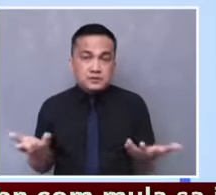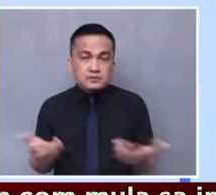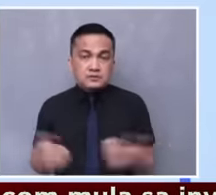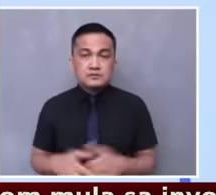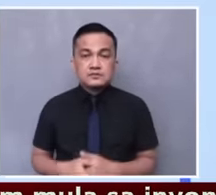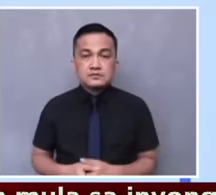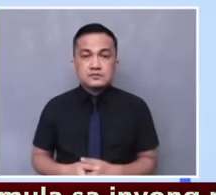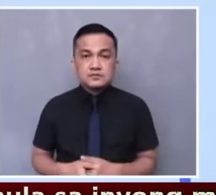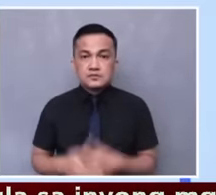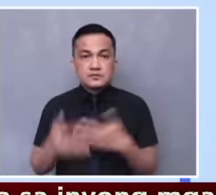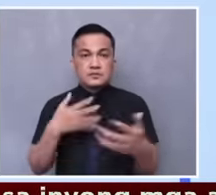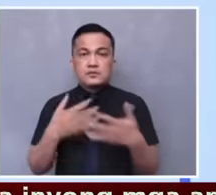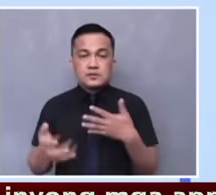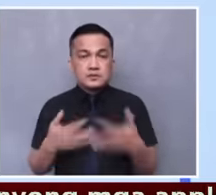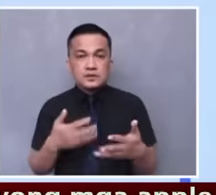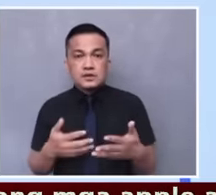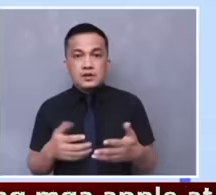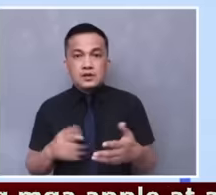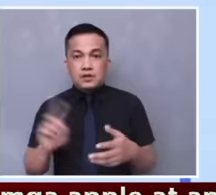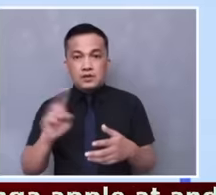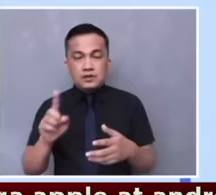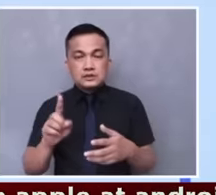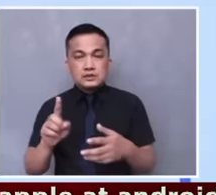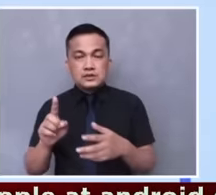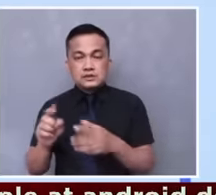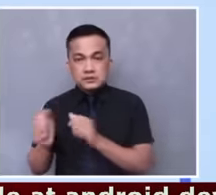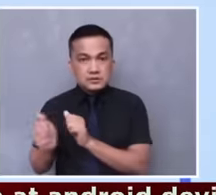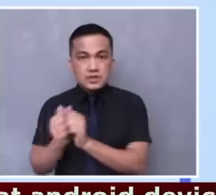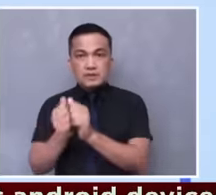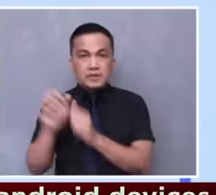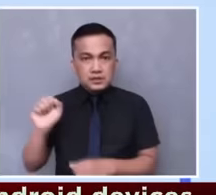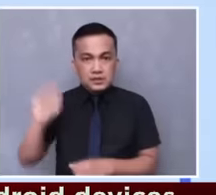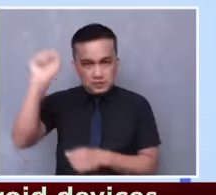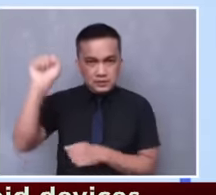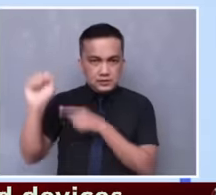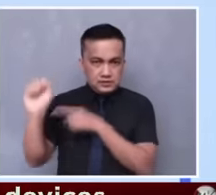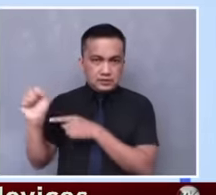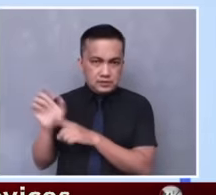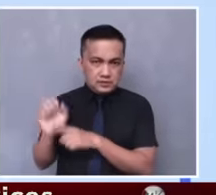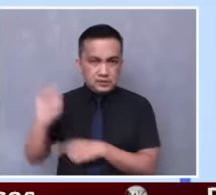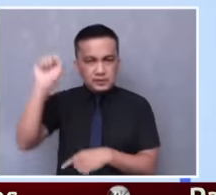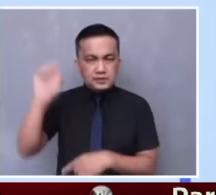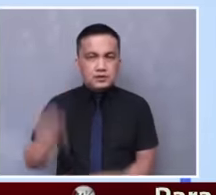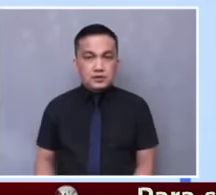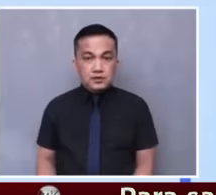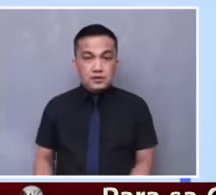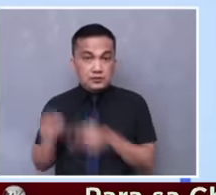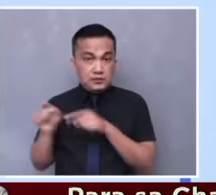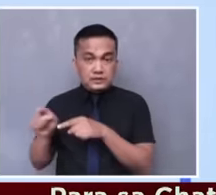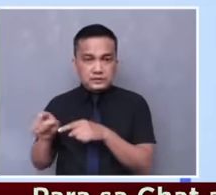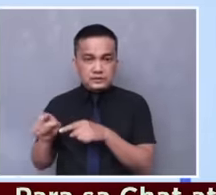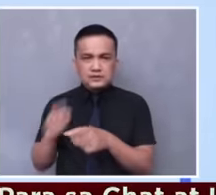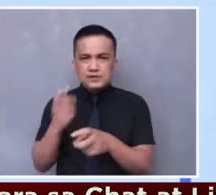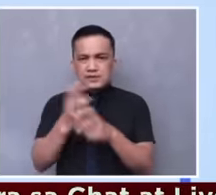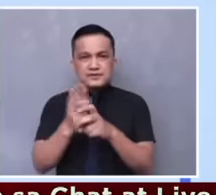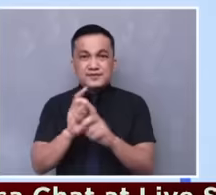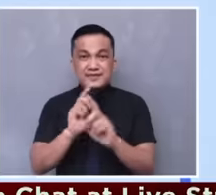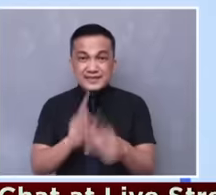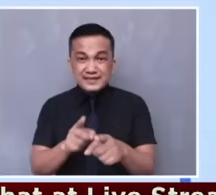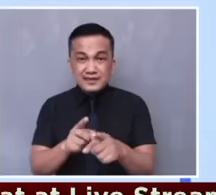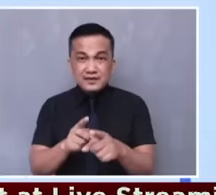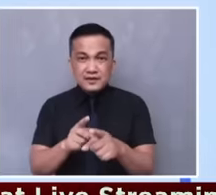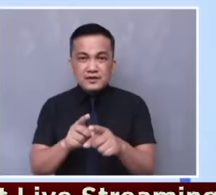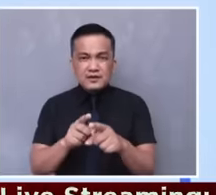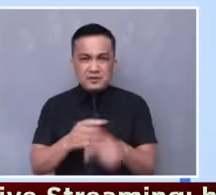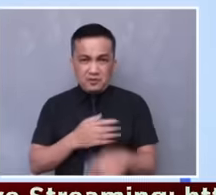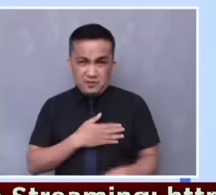no matter kung ano yung kinikere ng endorsement, it's still an endorsement. Doon na lang muna tayo, but mahirap sagutin yung open or willing